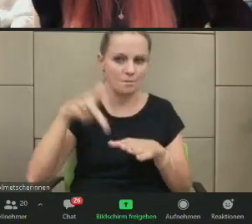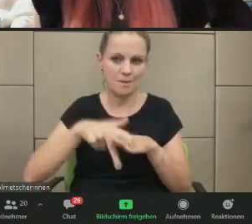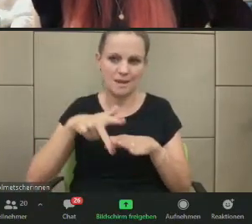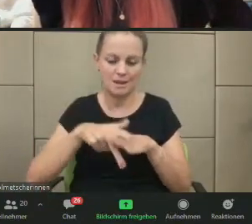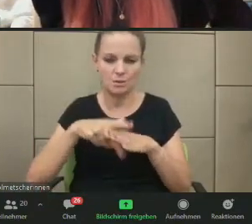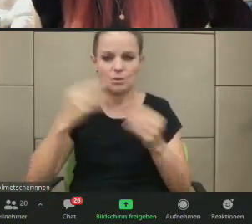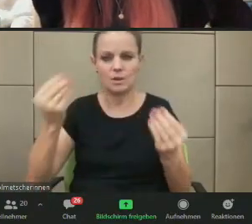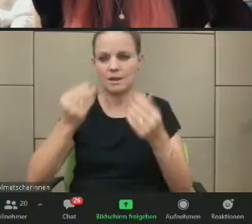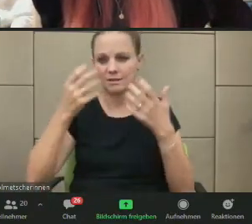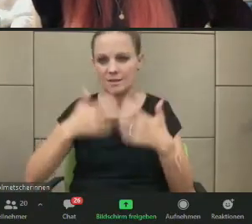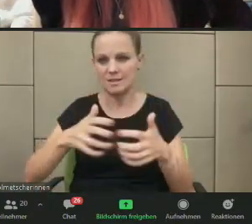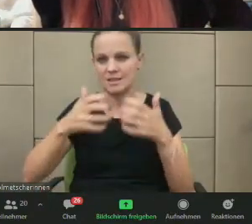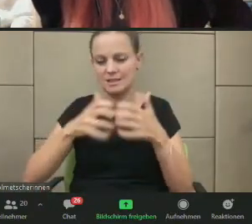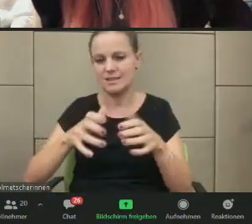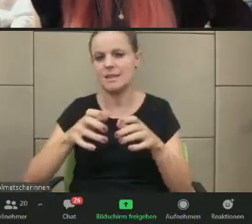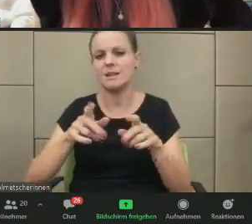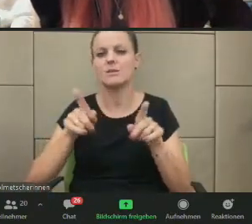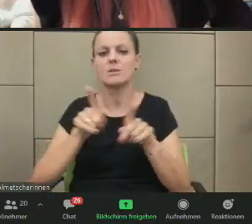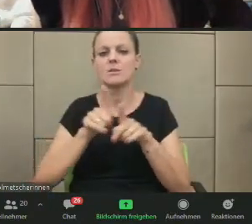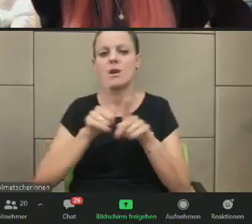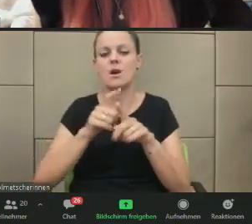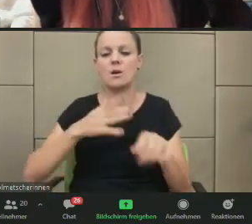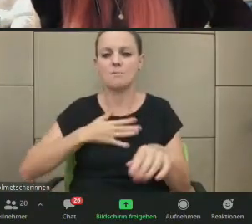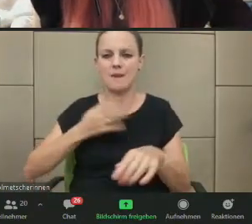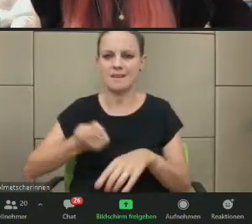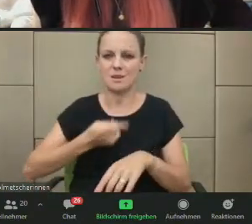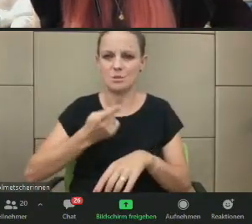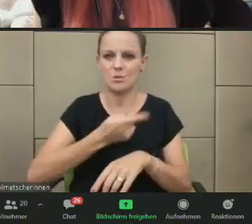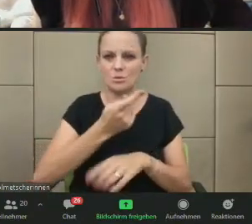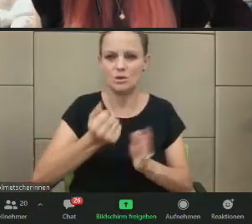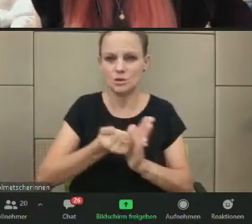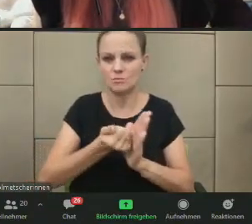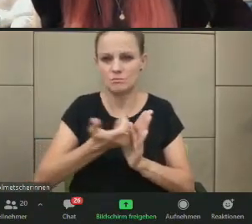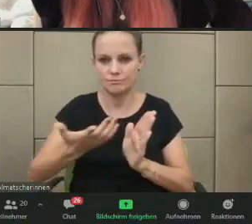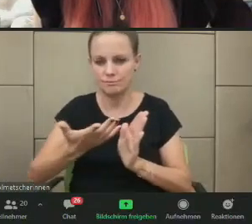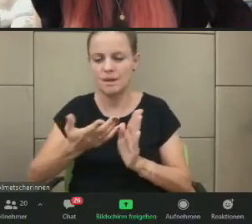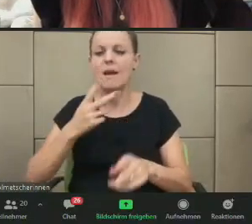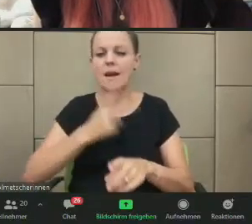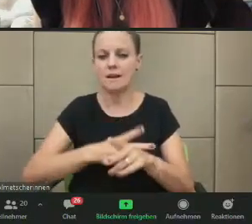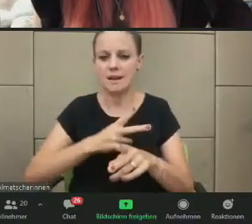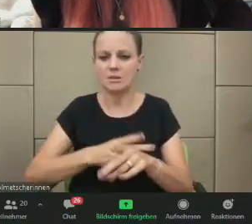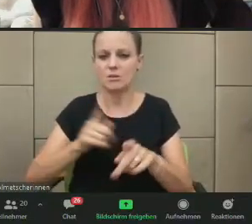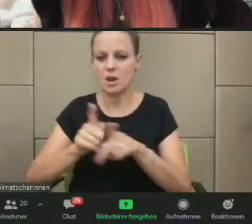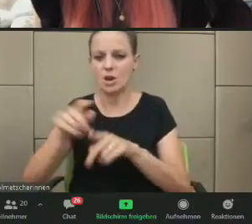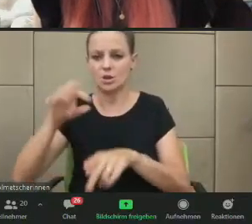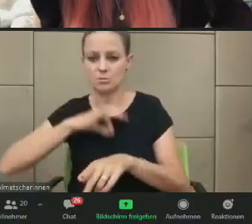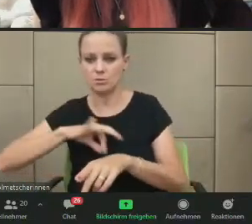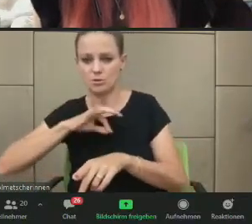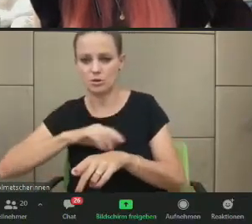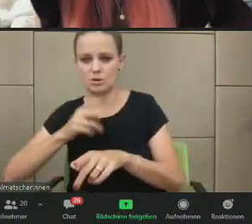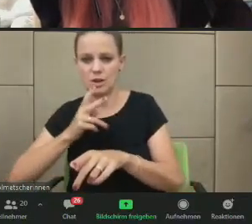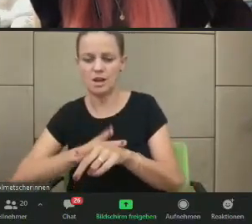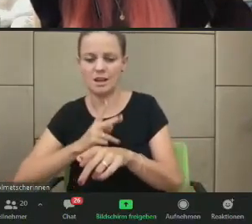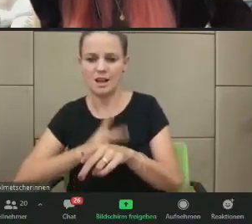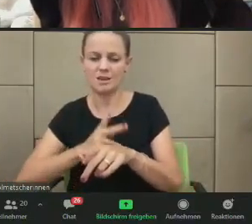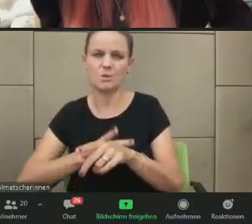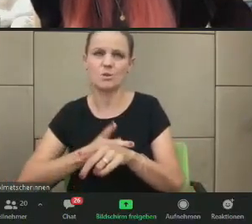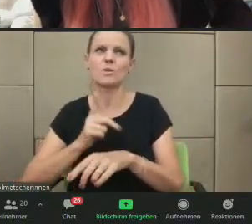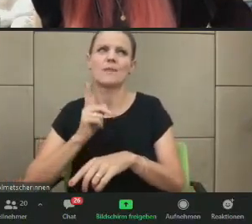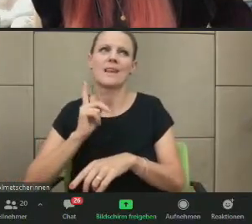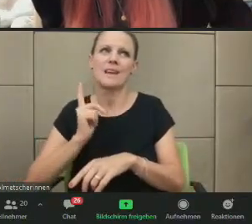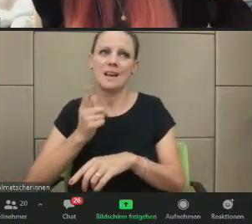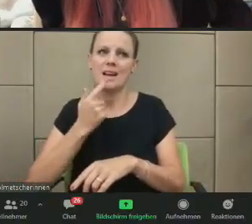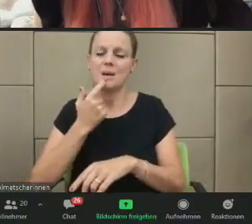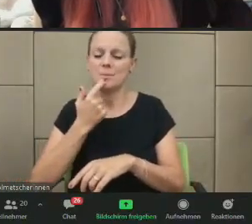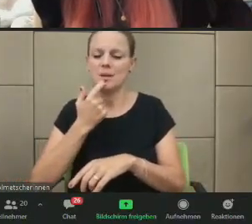auch über meine chronischen Erkrankungen und auch ein bisschen über meine psychische Erkrankung. Aber man muss